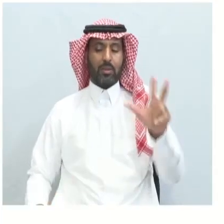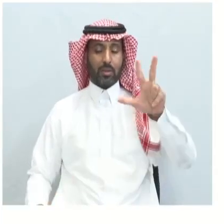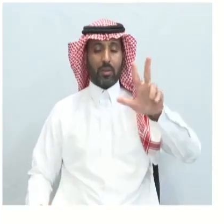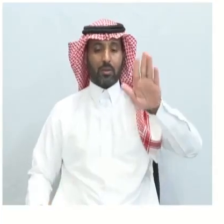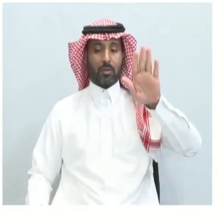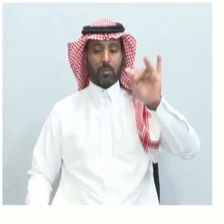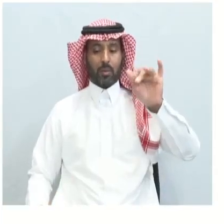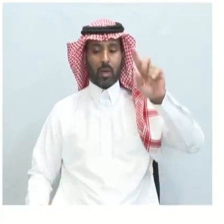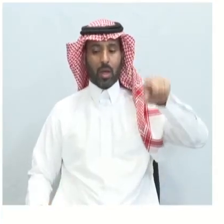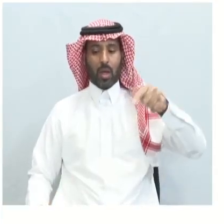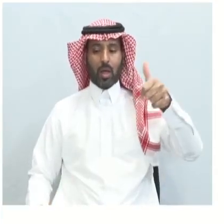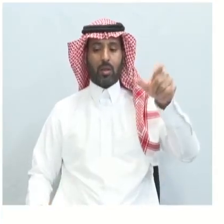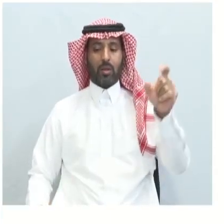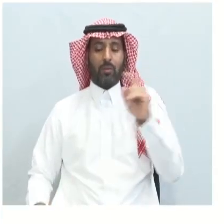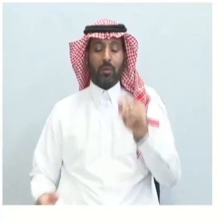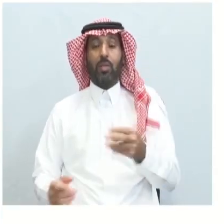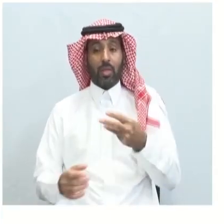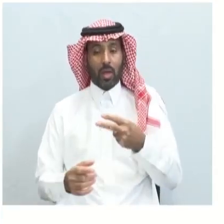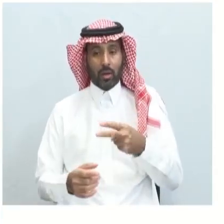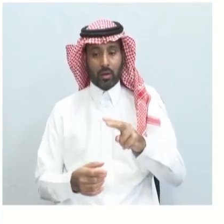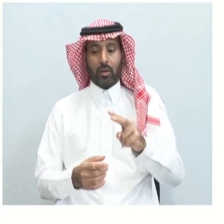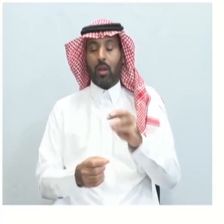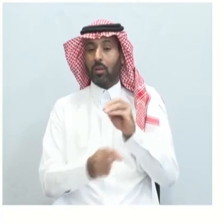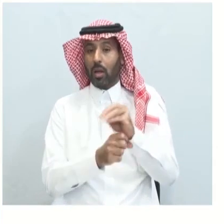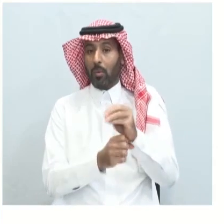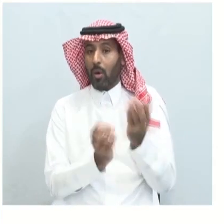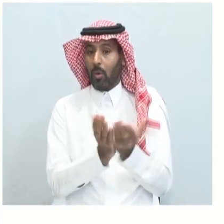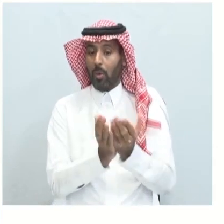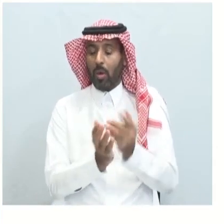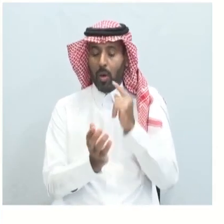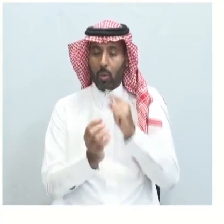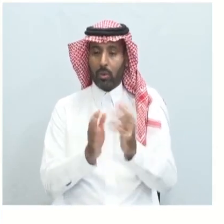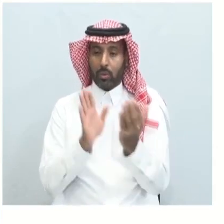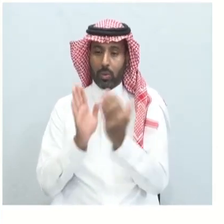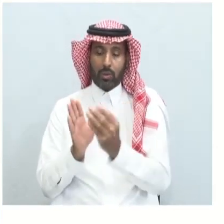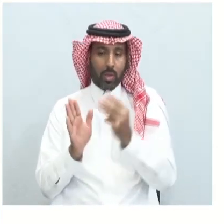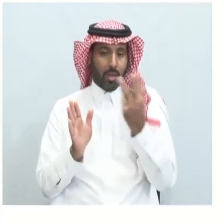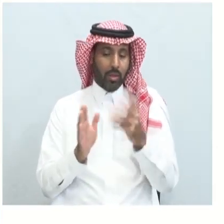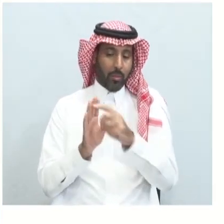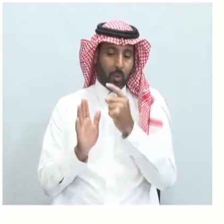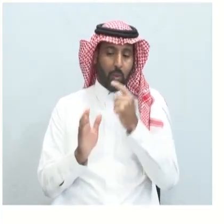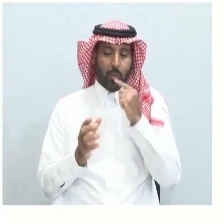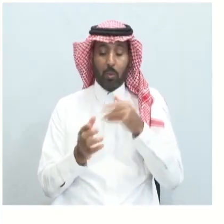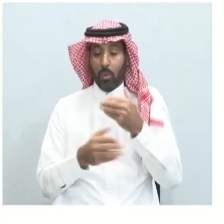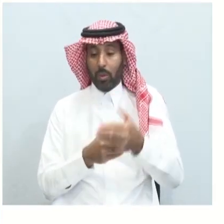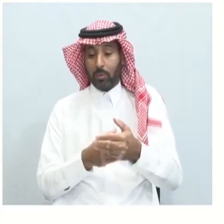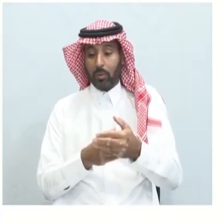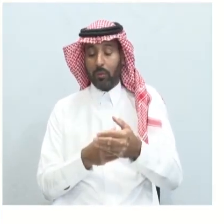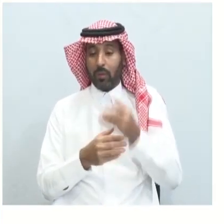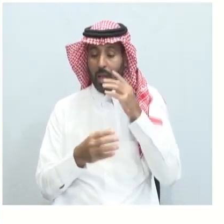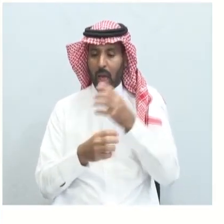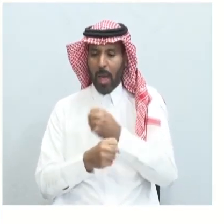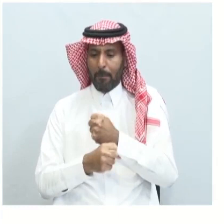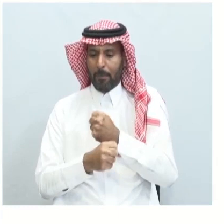ثانوي في هذا المقرر تعلمنا في الدروس السابقه على الوحده الثالثه بعنوان مواضيع متقدمه في الامن